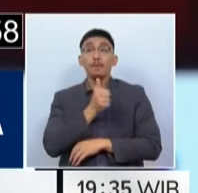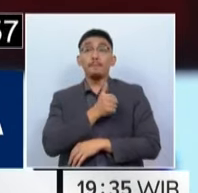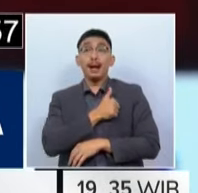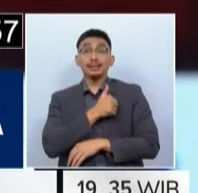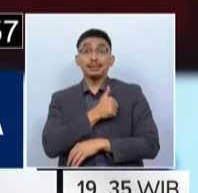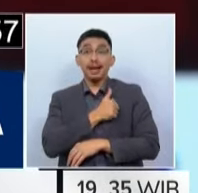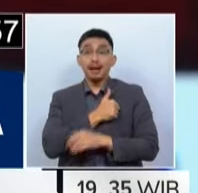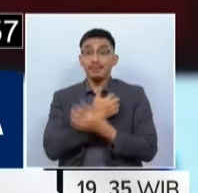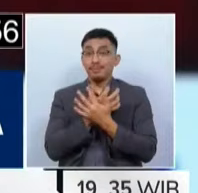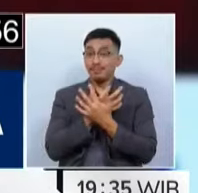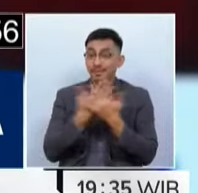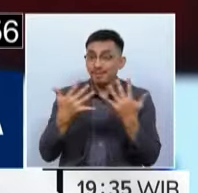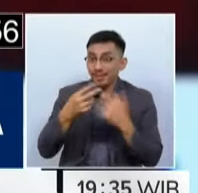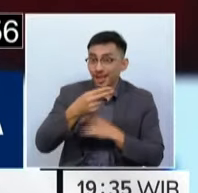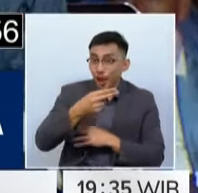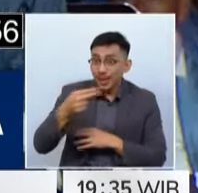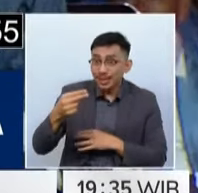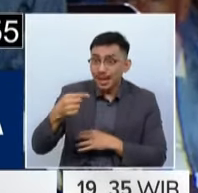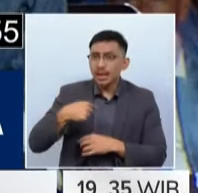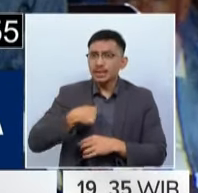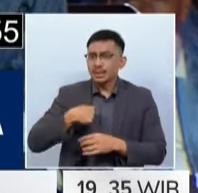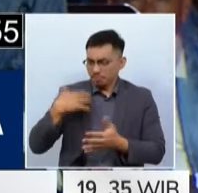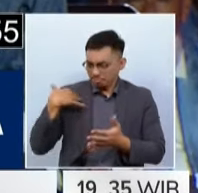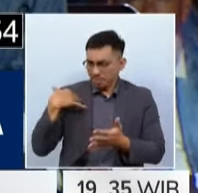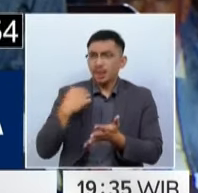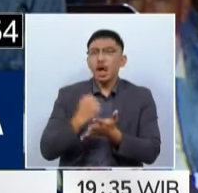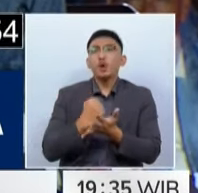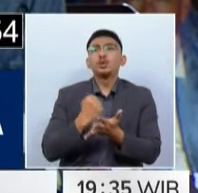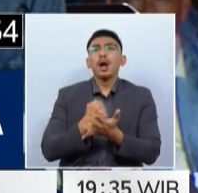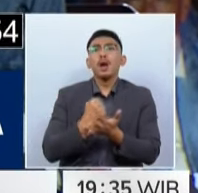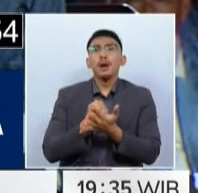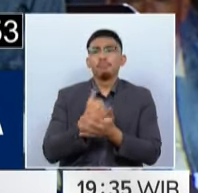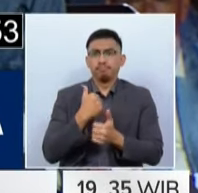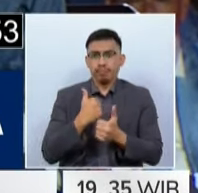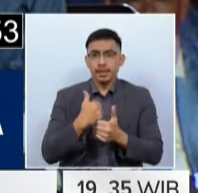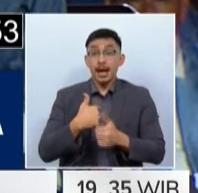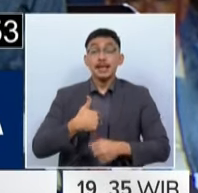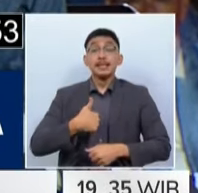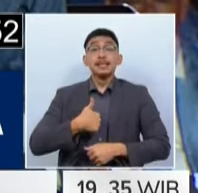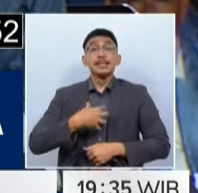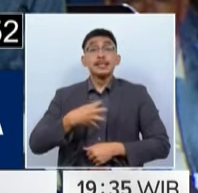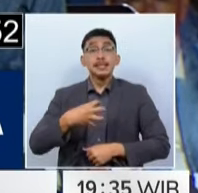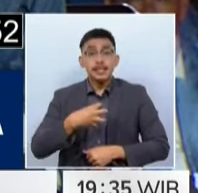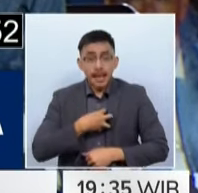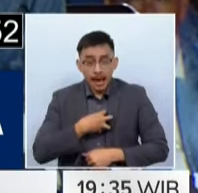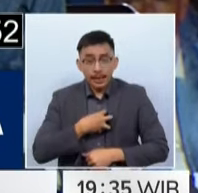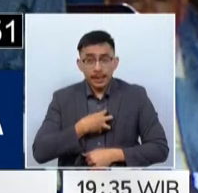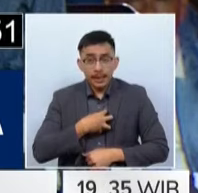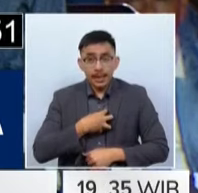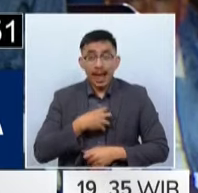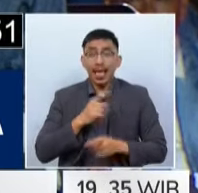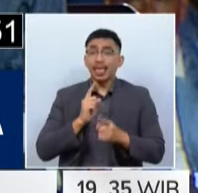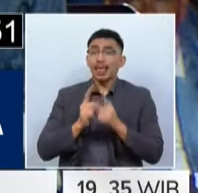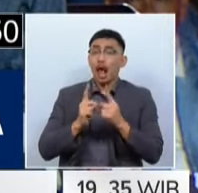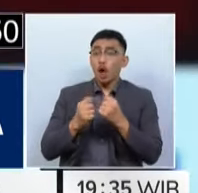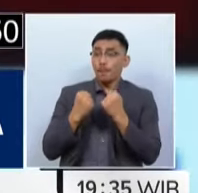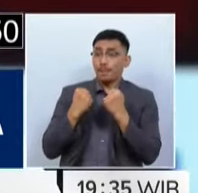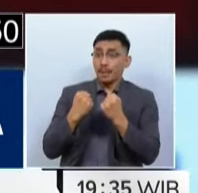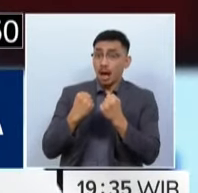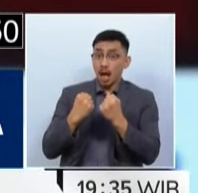saya mampu mempertanggungjawabkan dan saya berkeyakinan hanya dengan pertahanan yang kuat